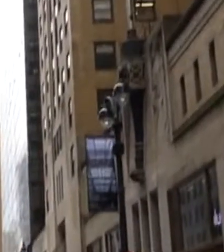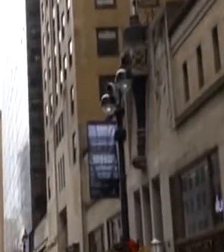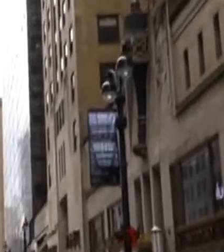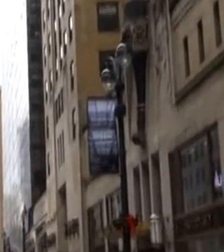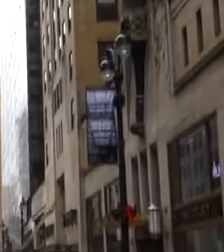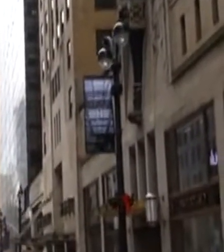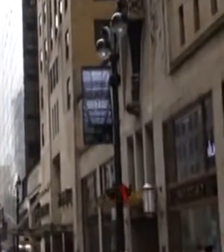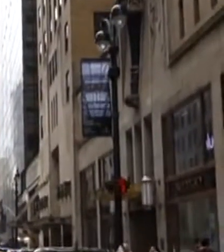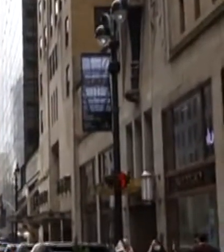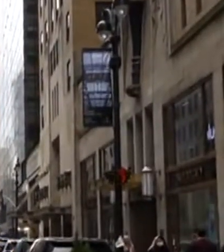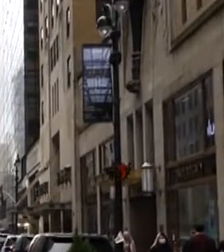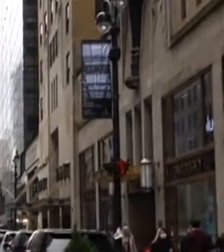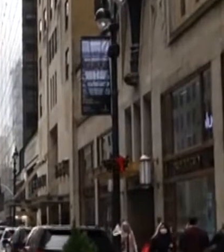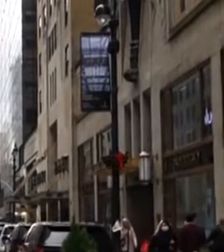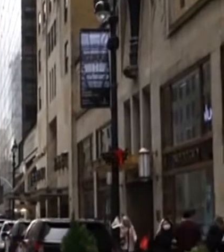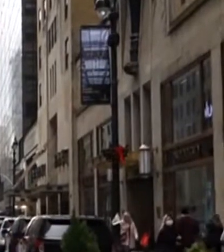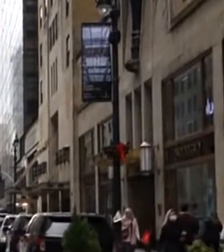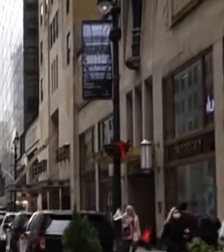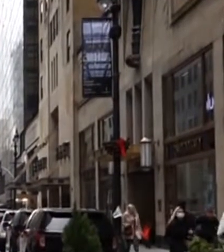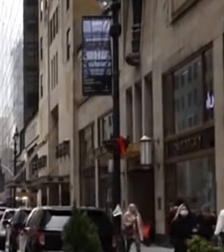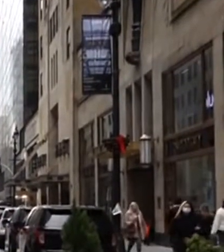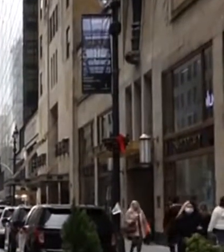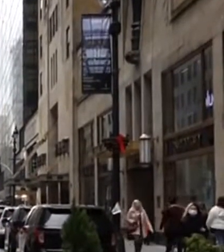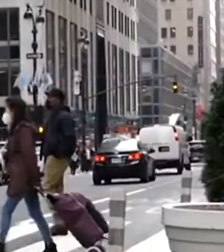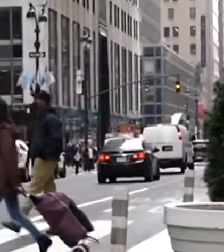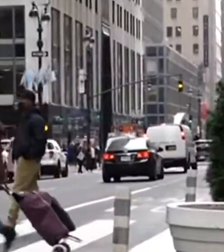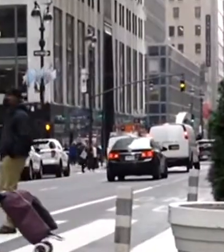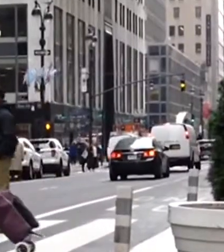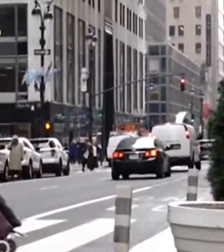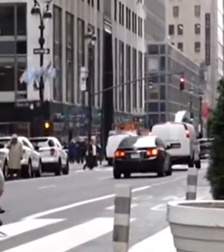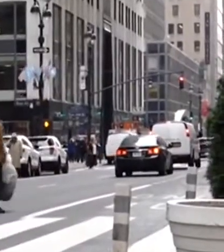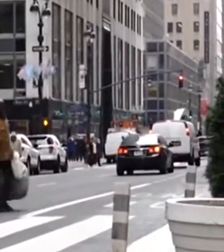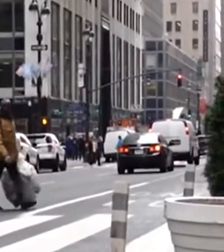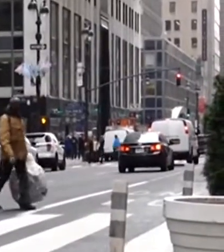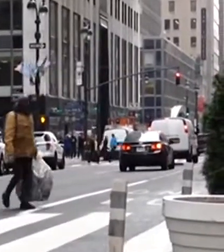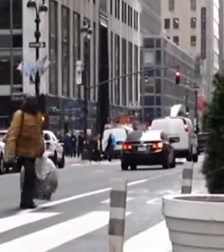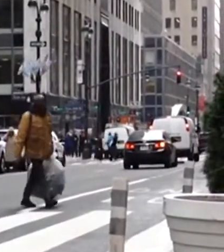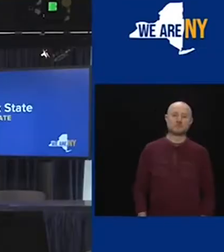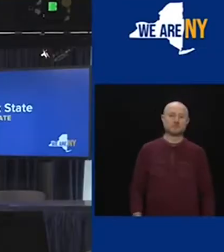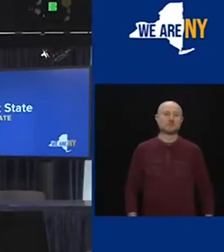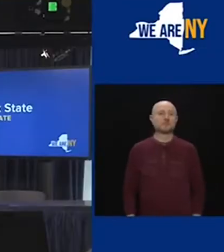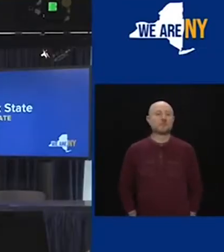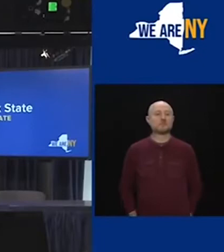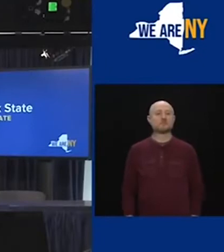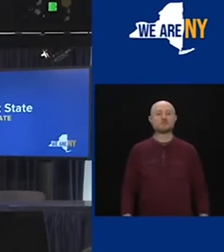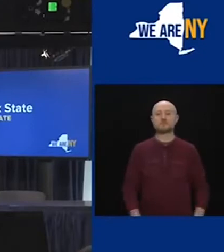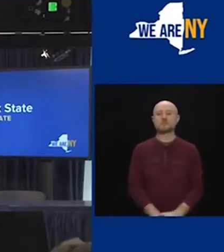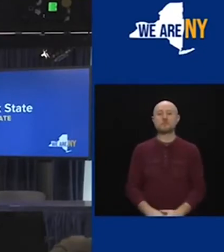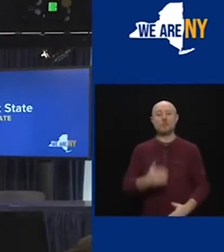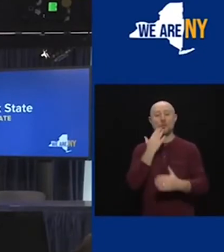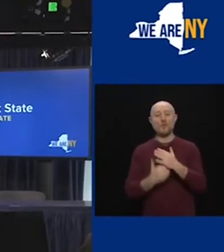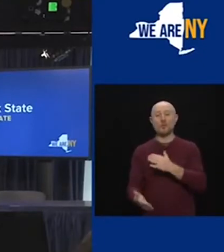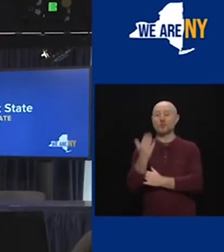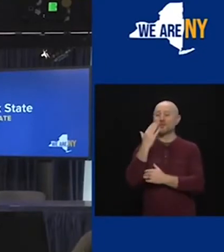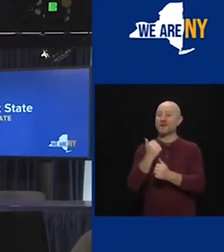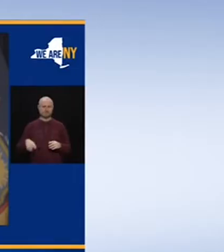samedi. Un moratoire fédéral plus large avait expiré en août. L'État de New York l'avait prolongé, mais la gouverneure a déclaré que